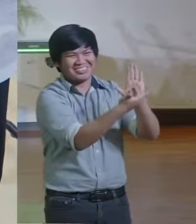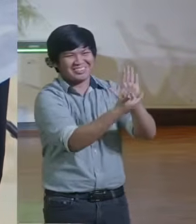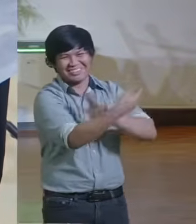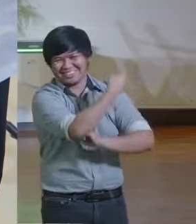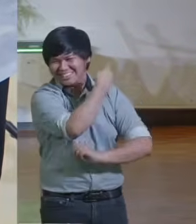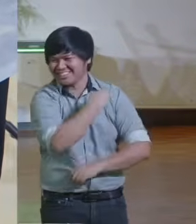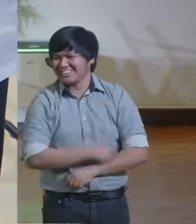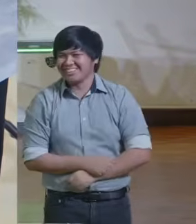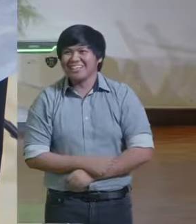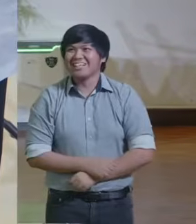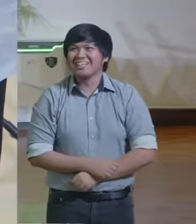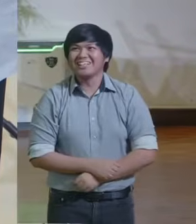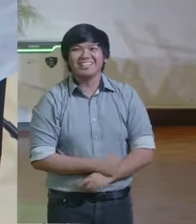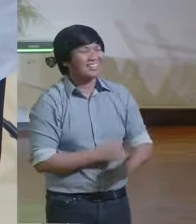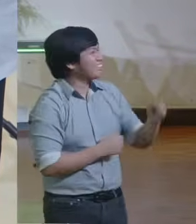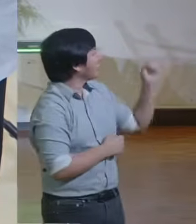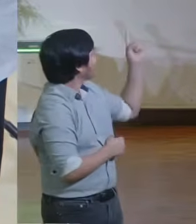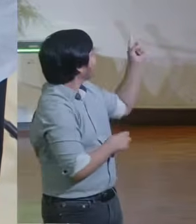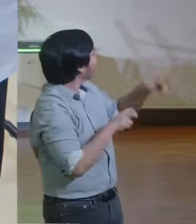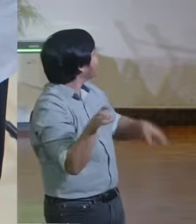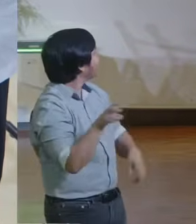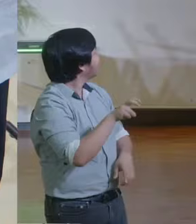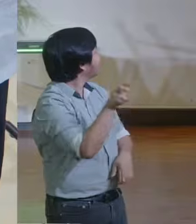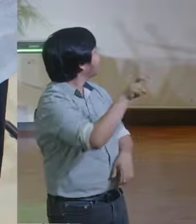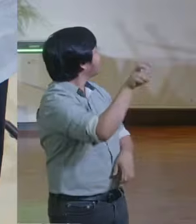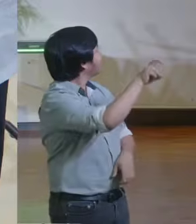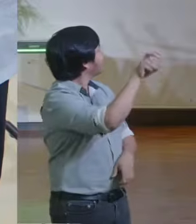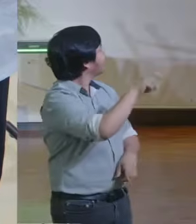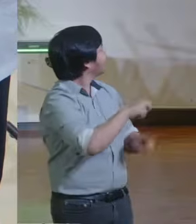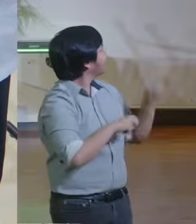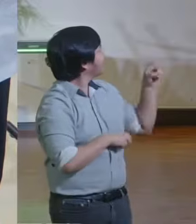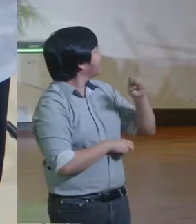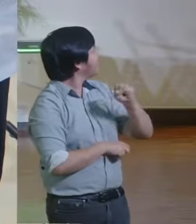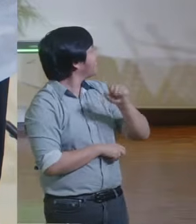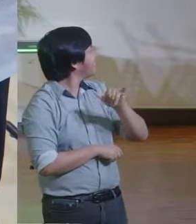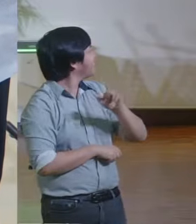dito. Sa Acts 13:1, nasa Antioch sila sa Syria.